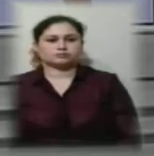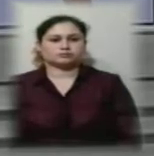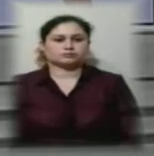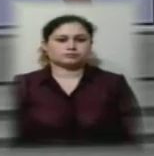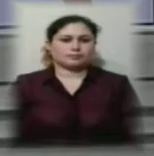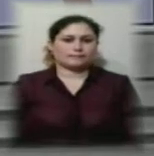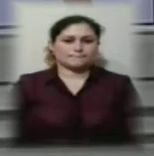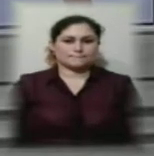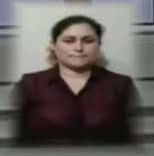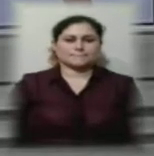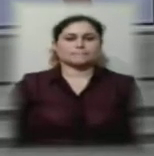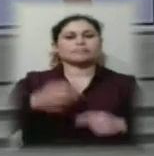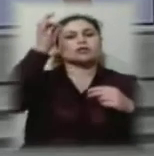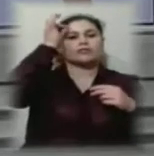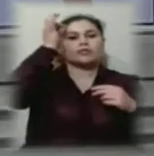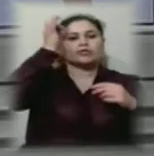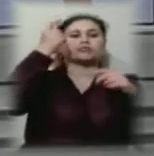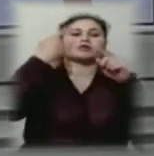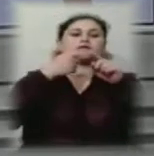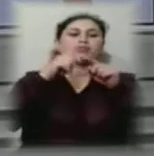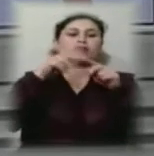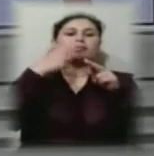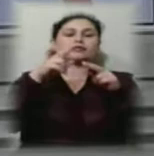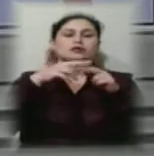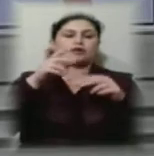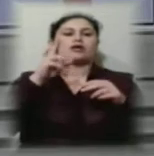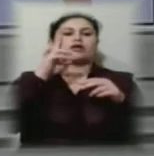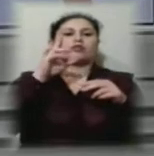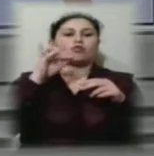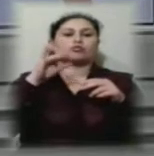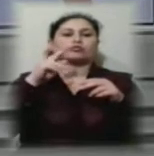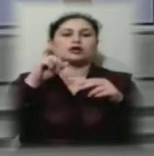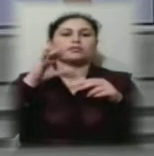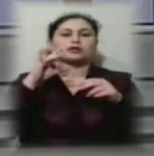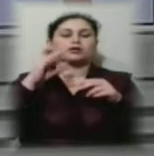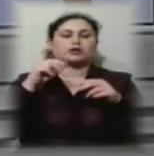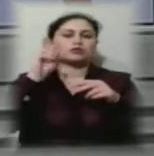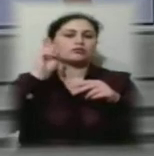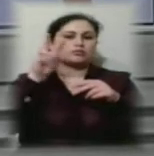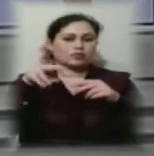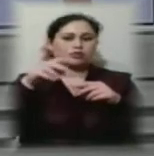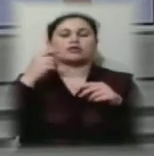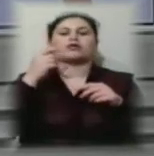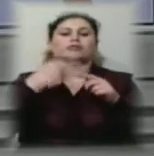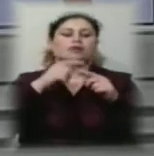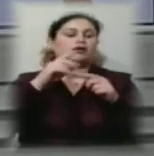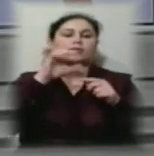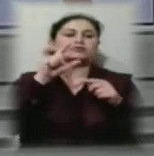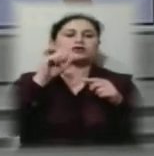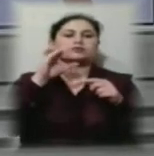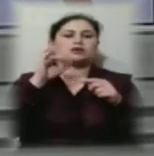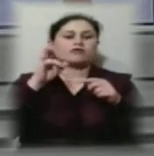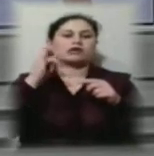Нагадаємо, цей кредит надається комунальними підприємствами «Херсон Електротранс» без застави та під гарантію Херсонської міської ради.